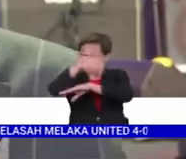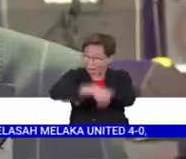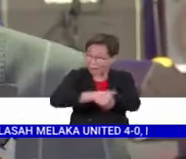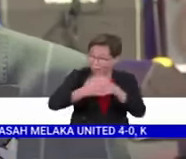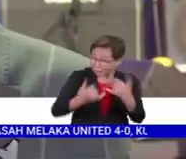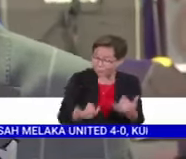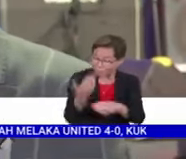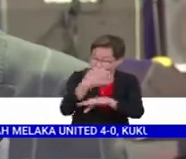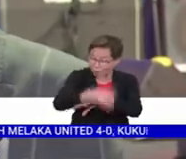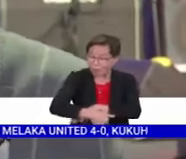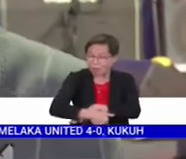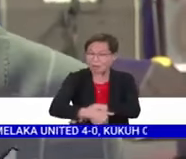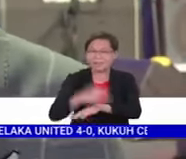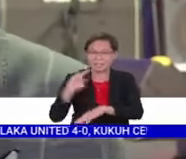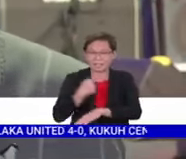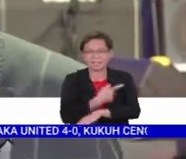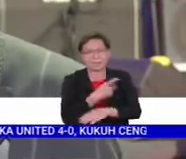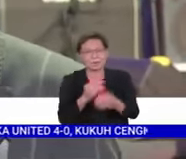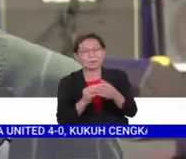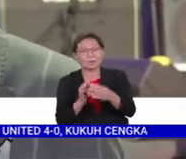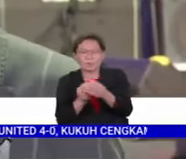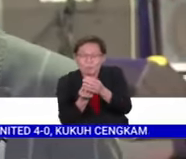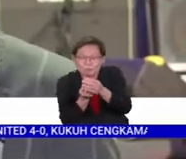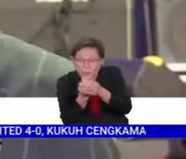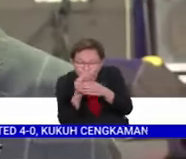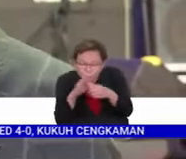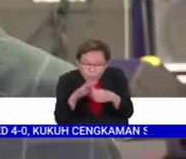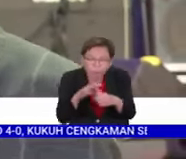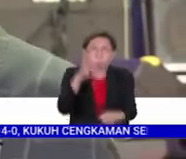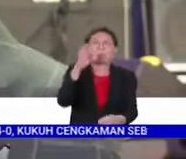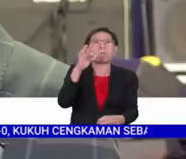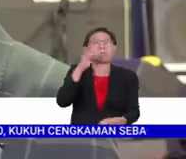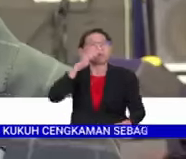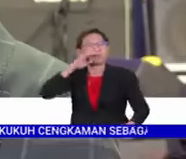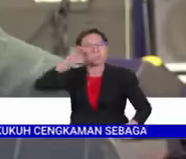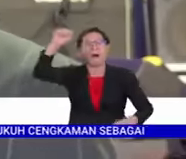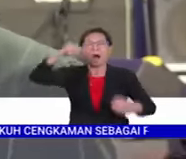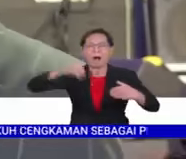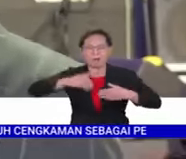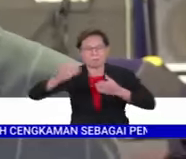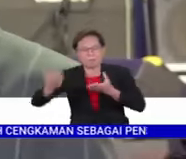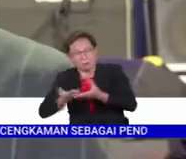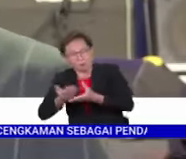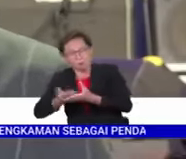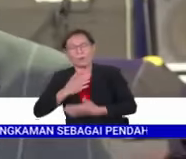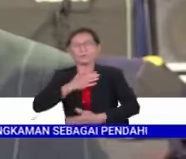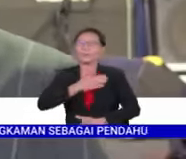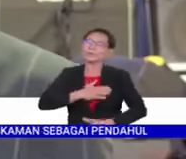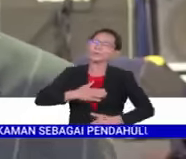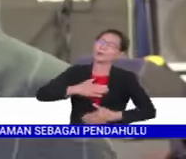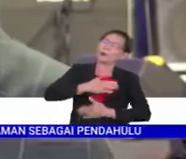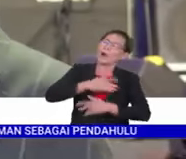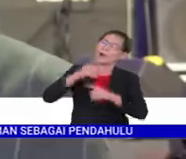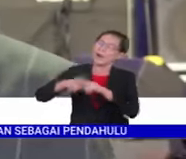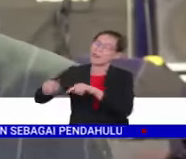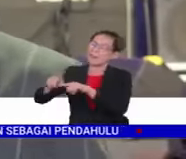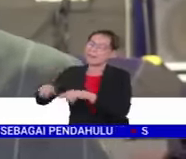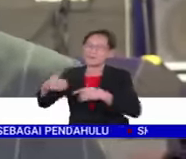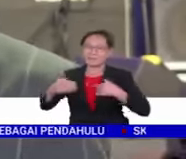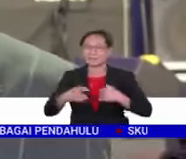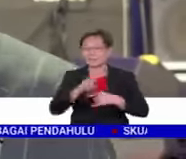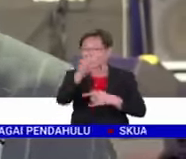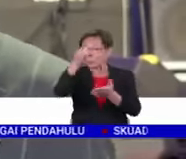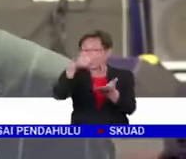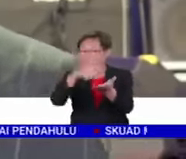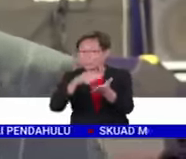ini bukan setakat kita menyemai semangat kemerdekaan juga. Tetapi juga ada kita selitkan beberapa hiburan ya. Dan satu lagi yang saya